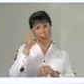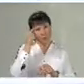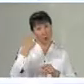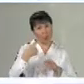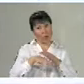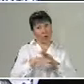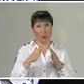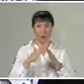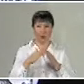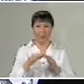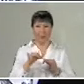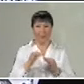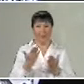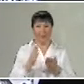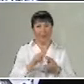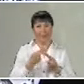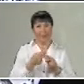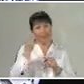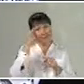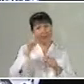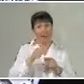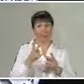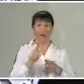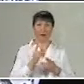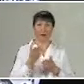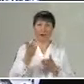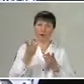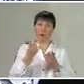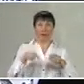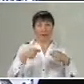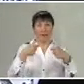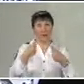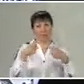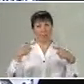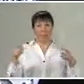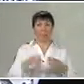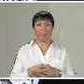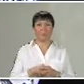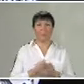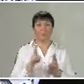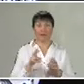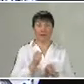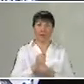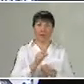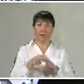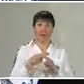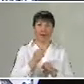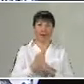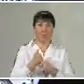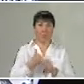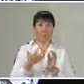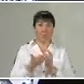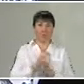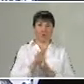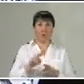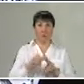меня то есть эти знания уже давно пора передавать другим а так это сделать у меня не получается поэтому я